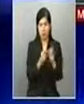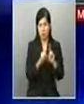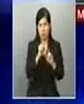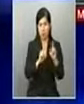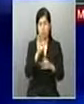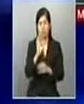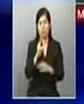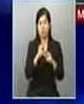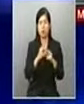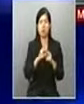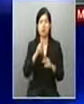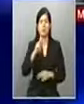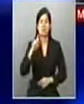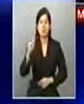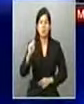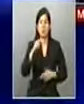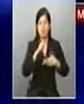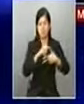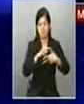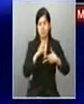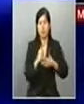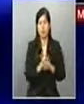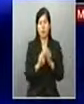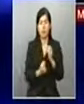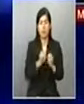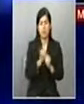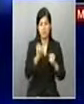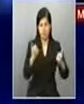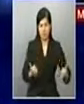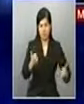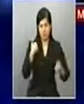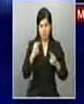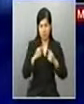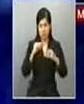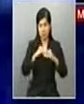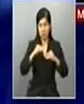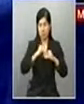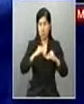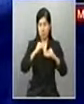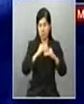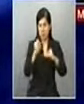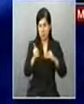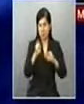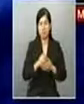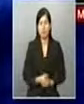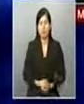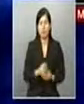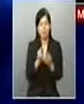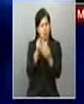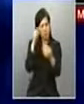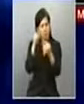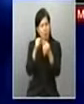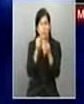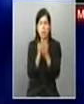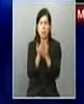ถูกมากแล้วนะครับแล้วก็กำไรปีนี้เนี่ยเติบโตดีกว่าทุกตัวเลยในกลุ่มนะครับราคาเป้าหมายเราให้ไว้